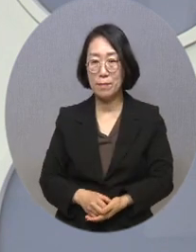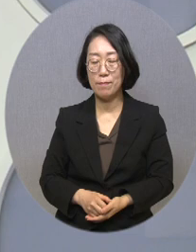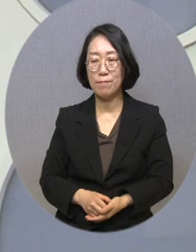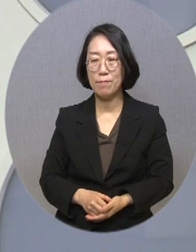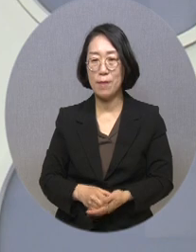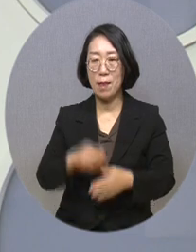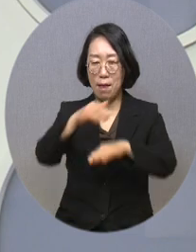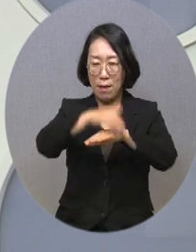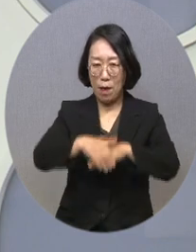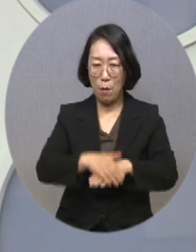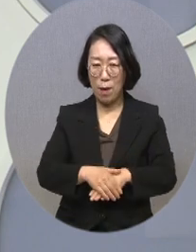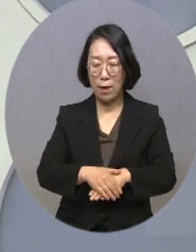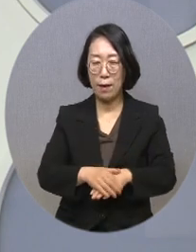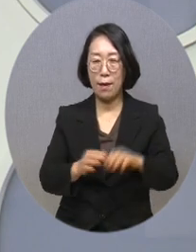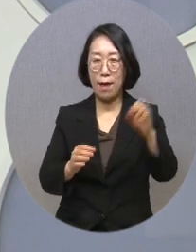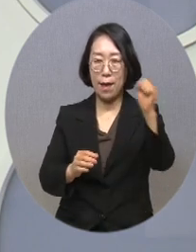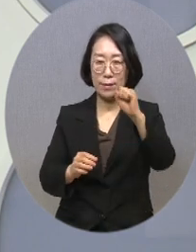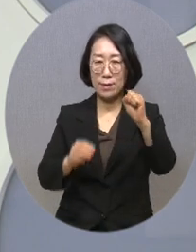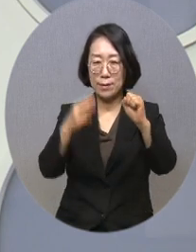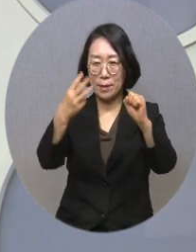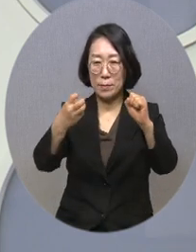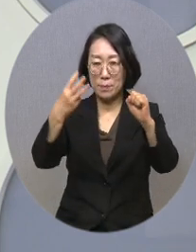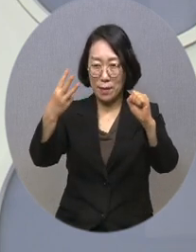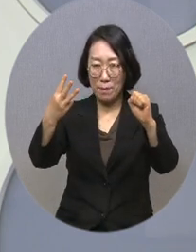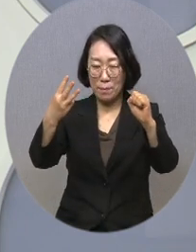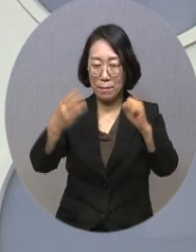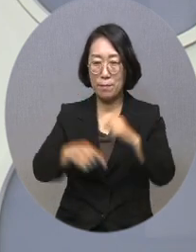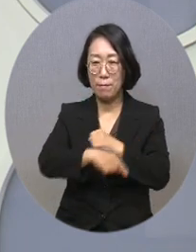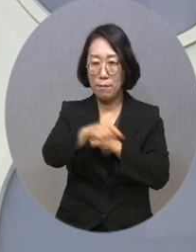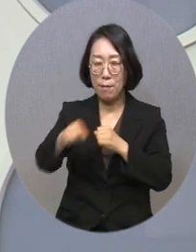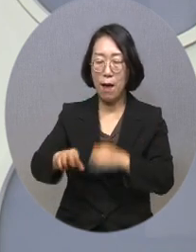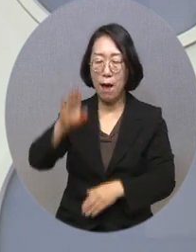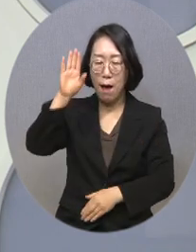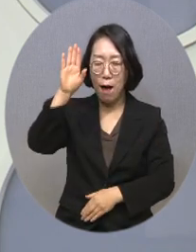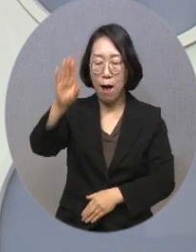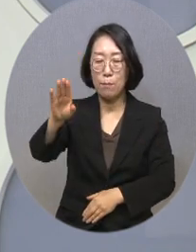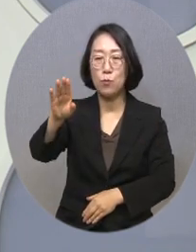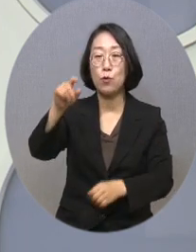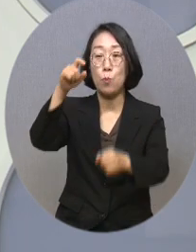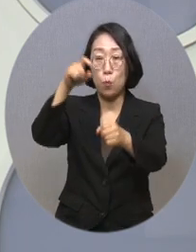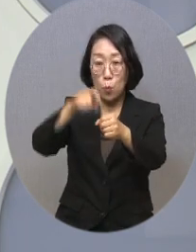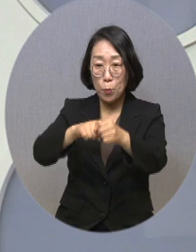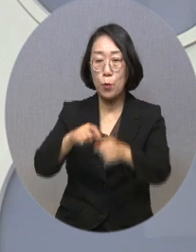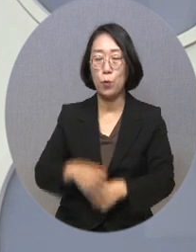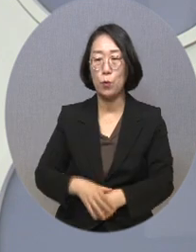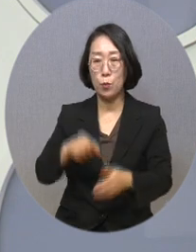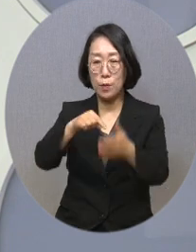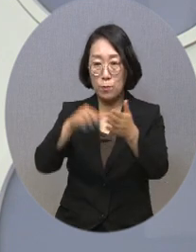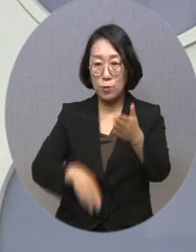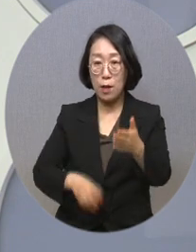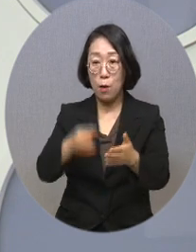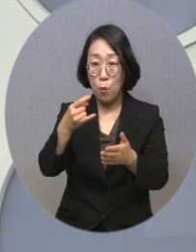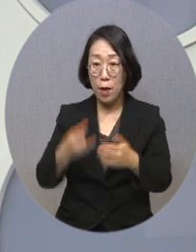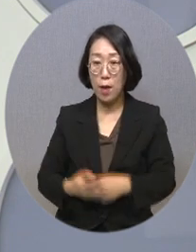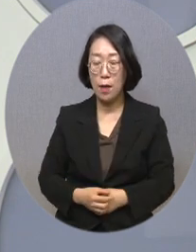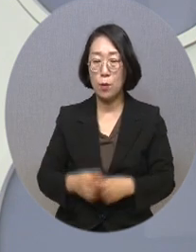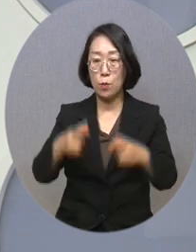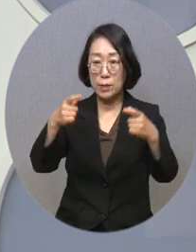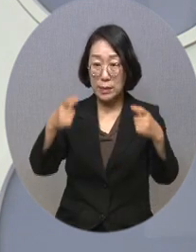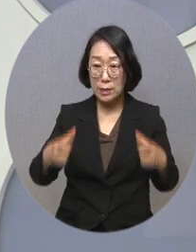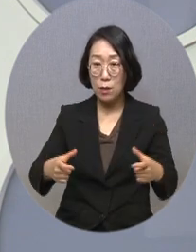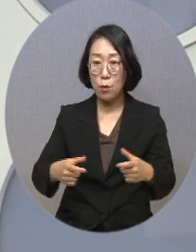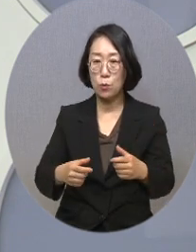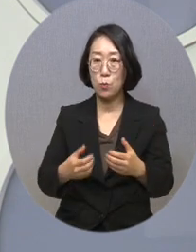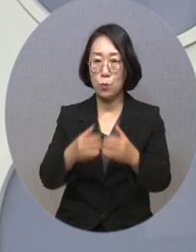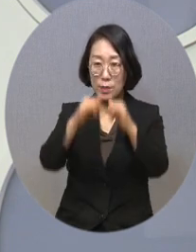S33을 통해서 우리 세무사들이 나아갈 그런 길과 세무사와 세무사회가 지역과 국가에 봉사할